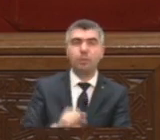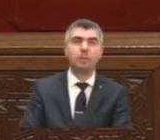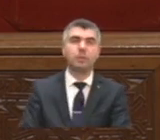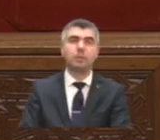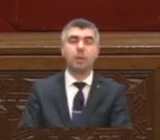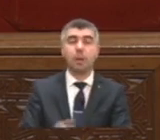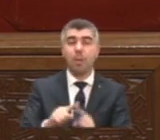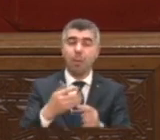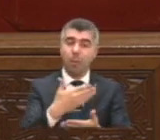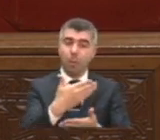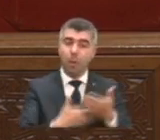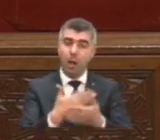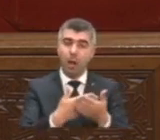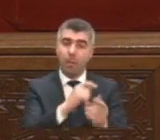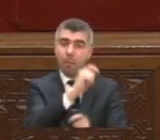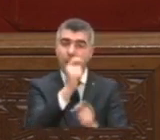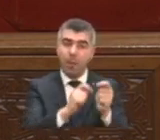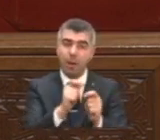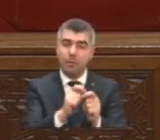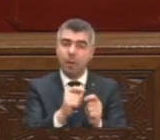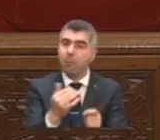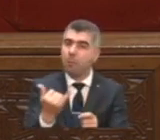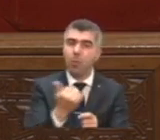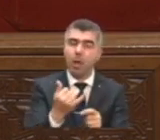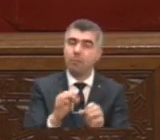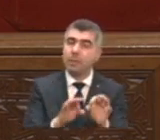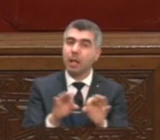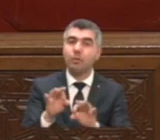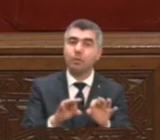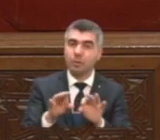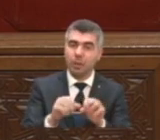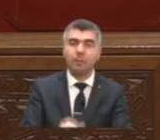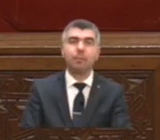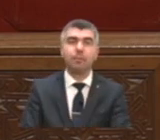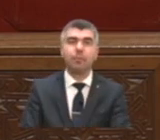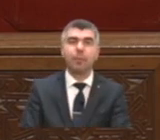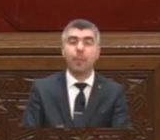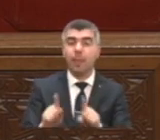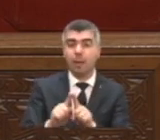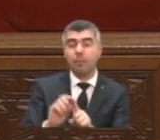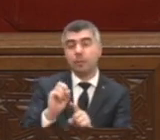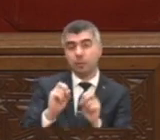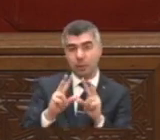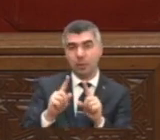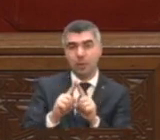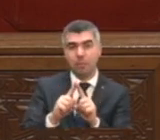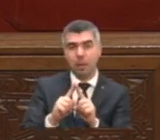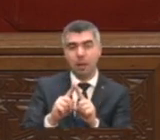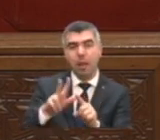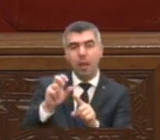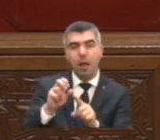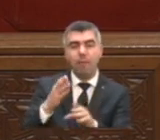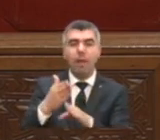بأن وثيقة التعمير وثيقة استراتيجية، وثيقة اللي تتسمح لنا يكون عندنا واحد التصور